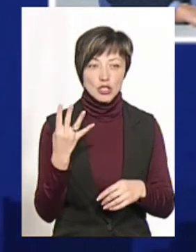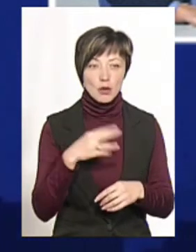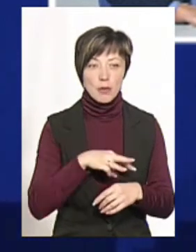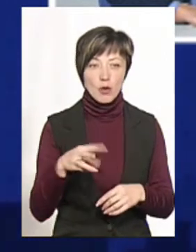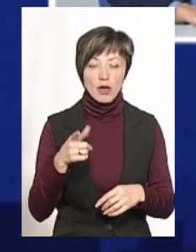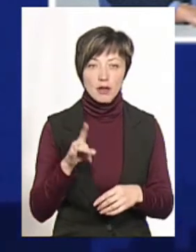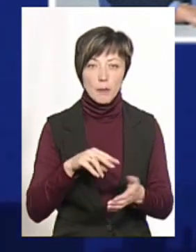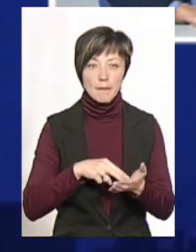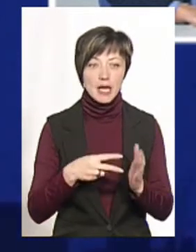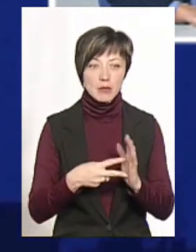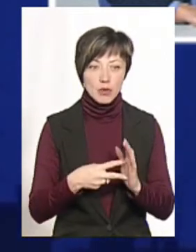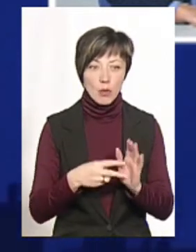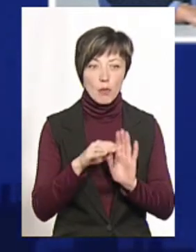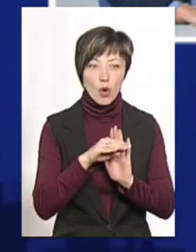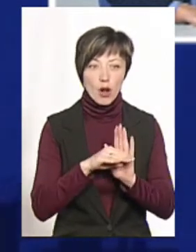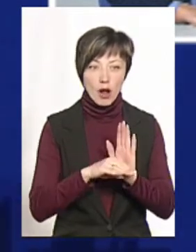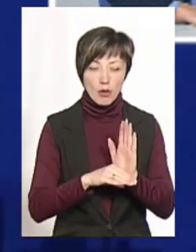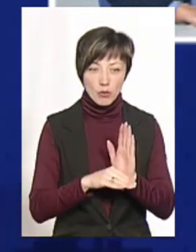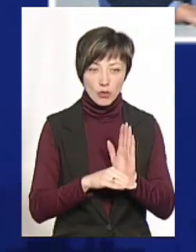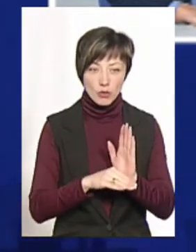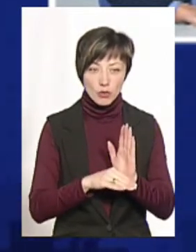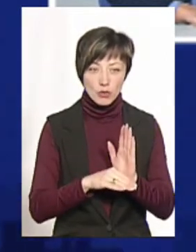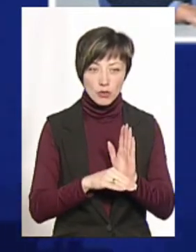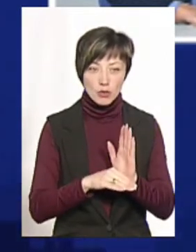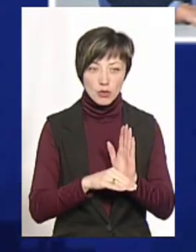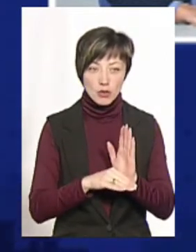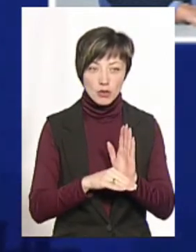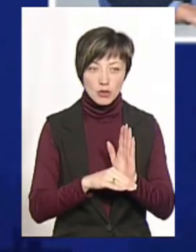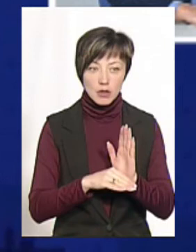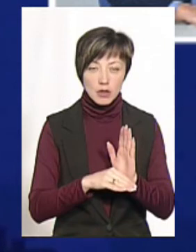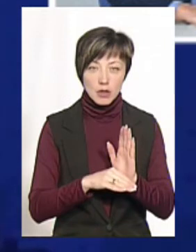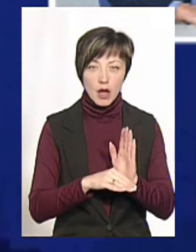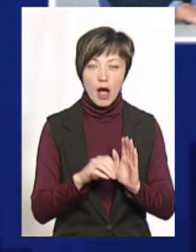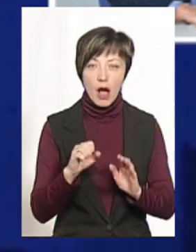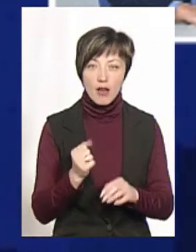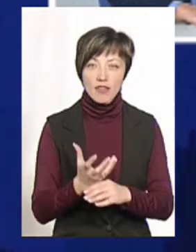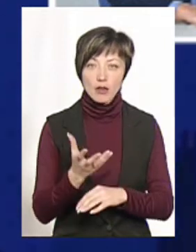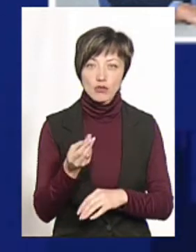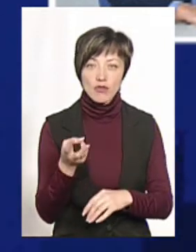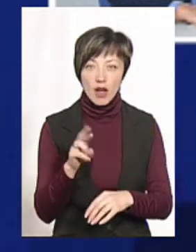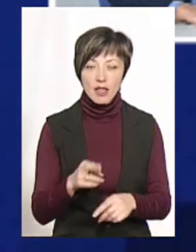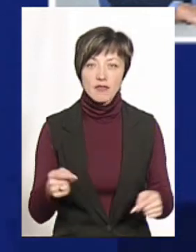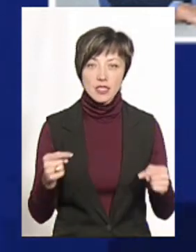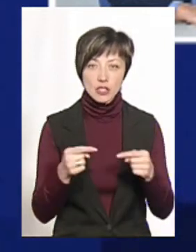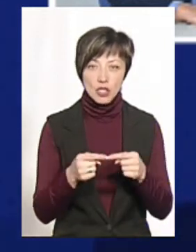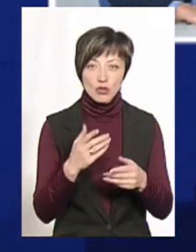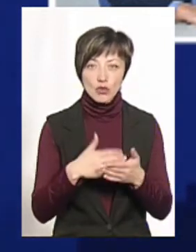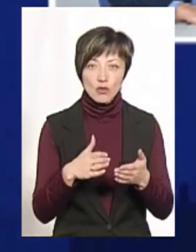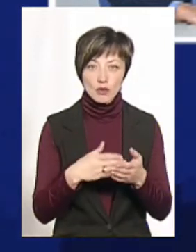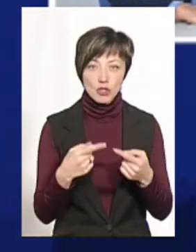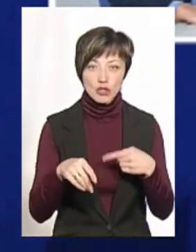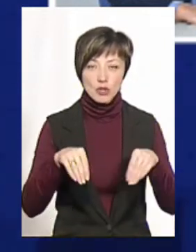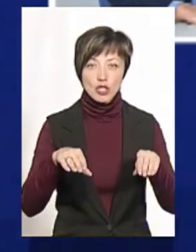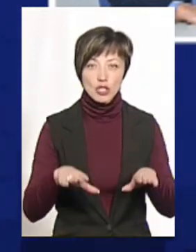4 мільйони гривень передбачені програмою на муніципальну дружину. Так, а фінансування визначається зовсім